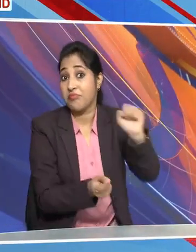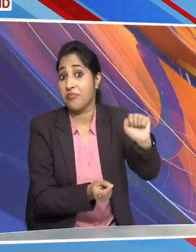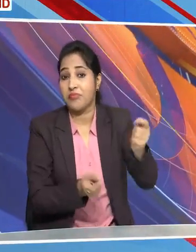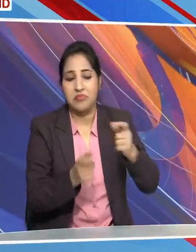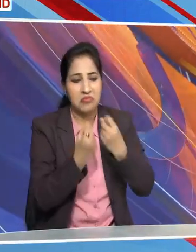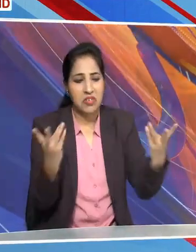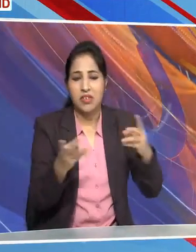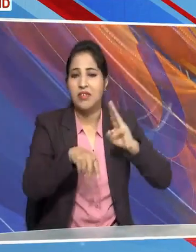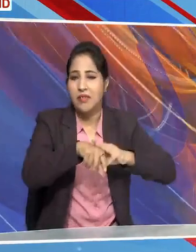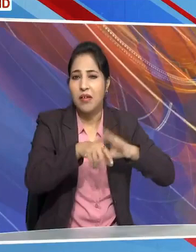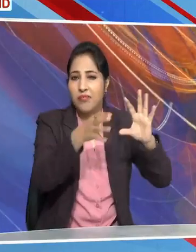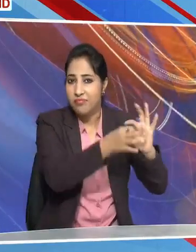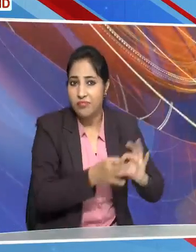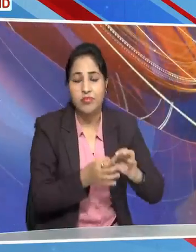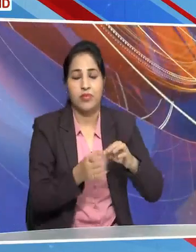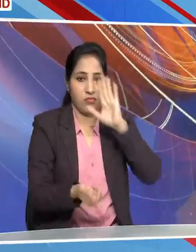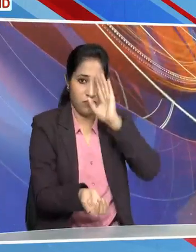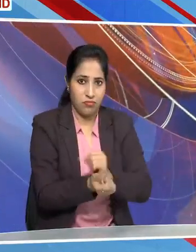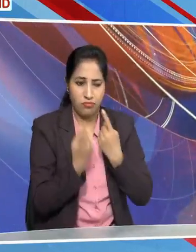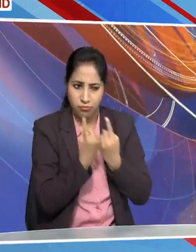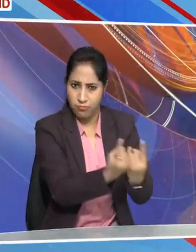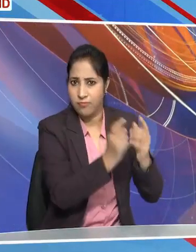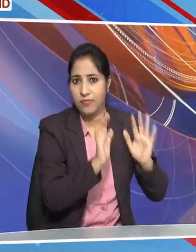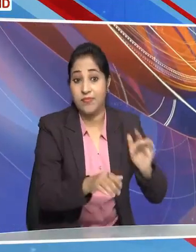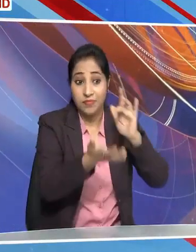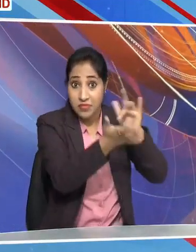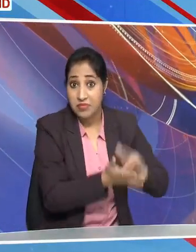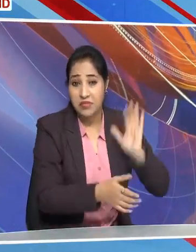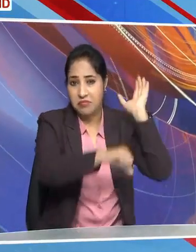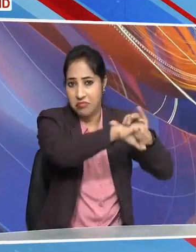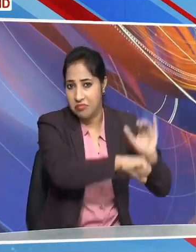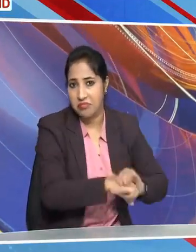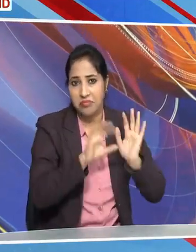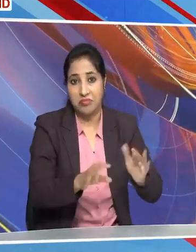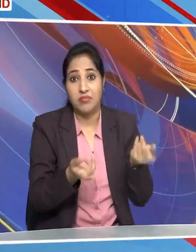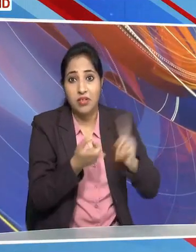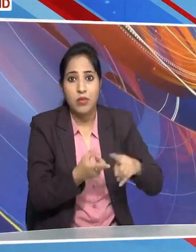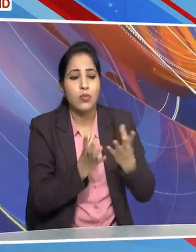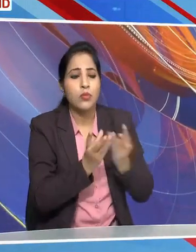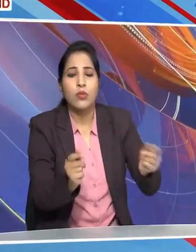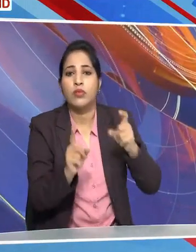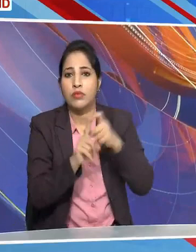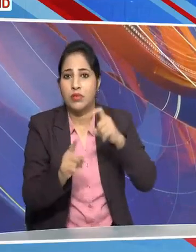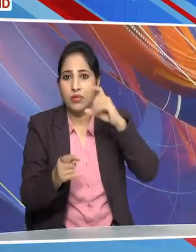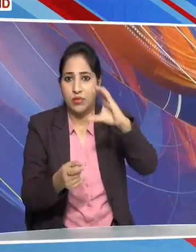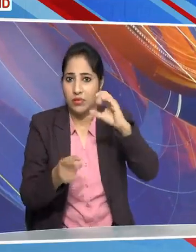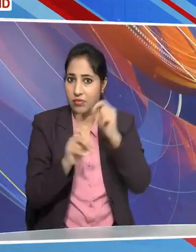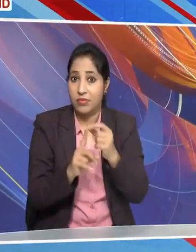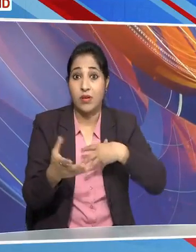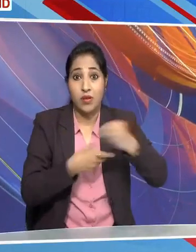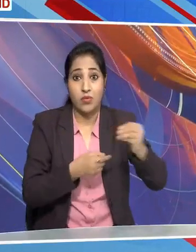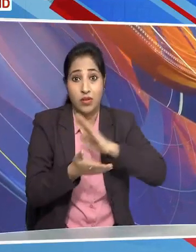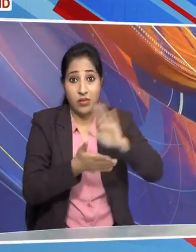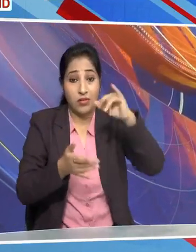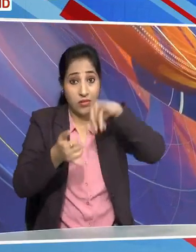अन्य सहयोगियों की पुलिस तलाश कर रही है और जगह जगह छापेमारी कर रही है। इस वारदात को सुलझाने पर डीसीपी आउटर